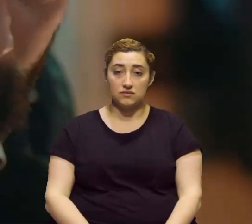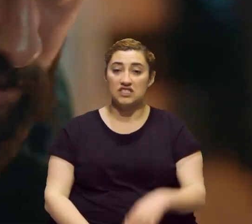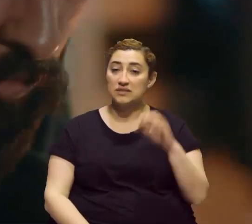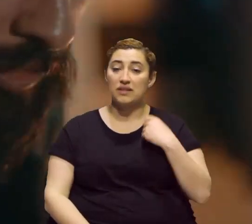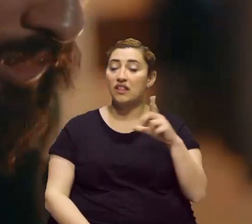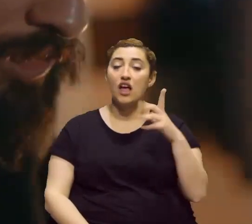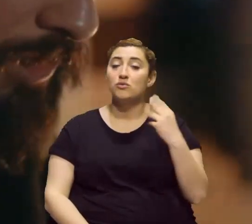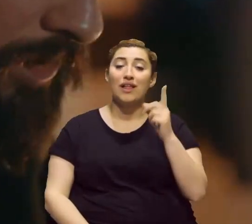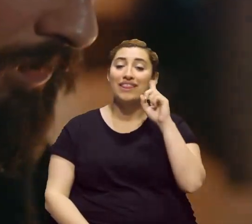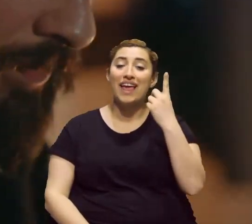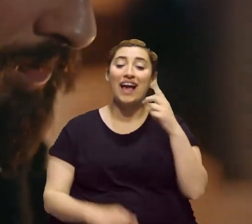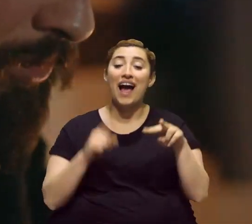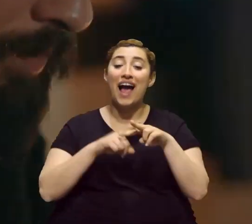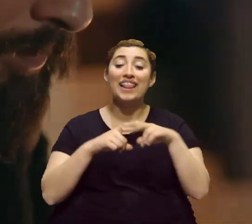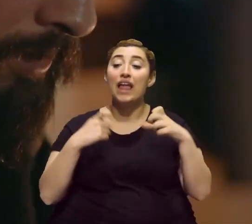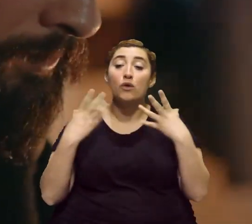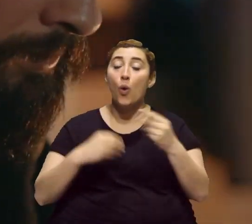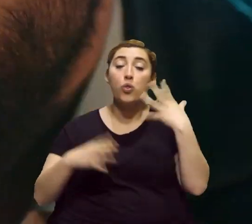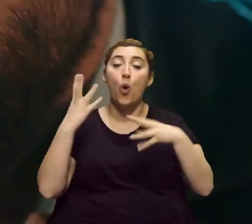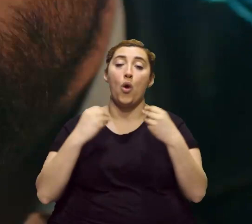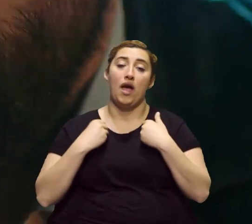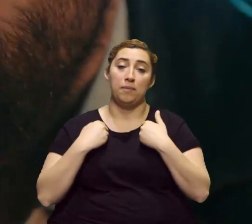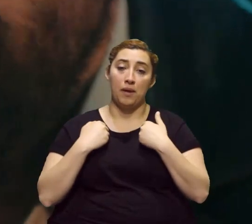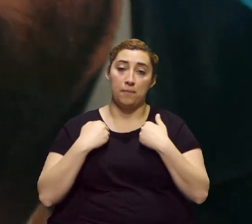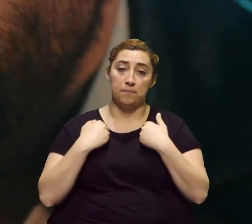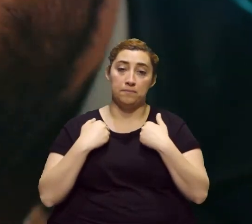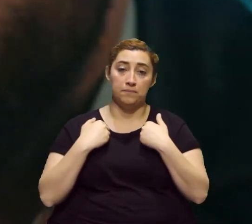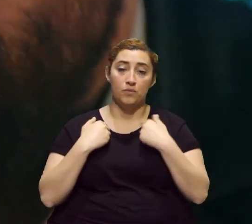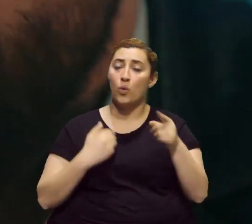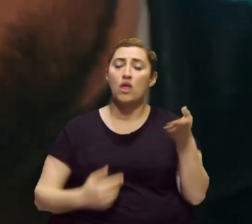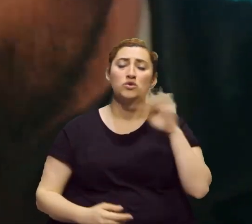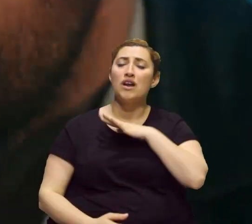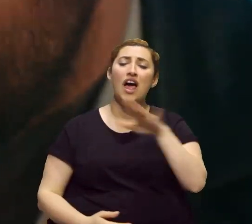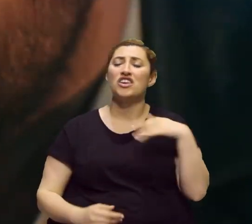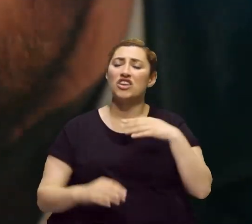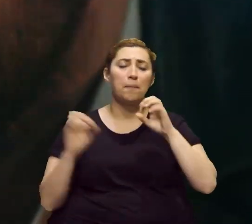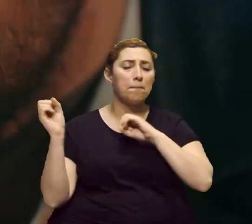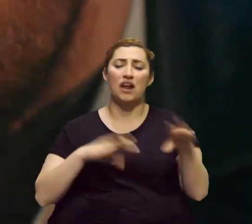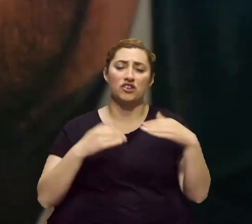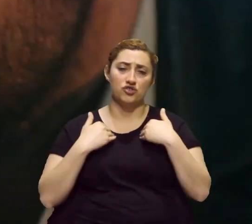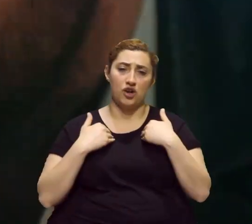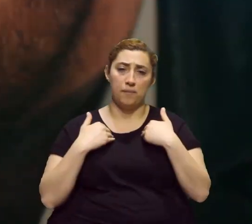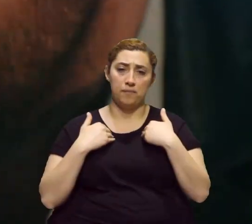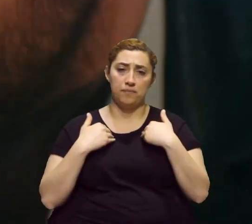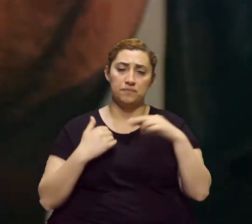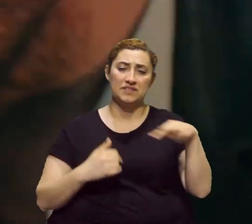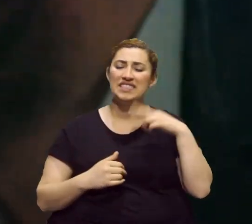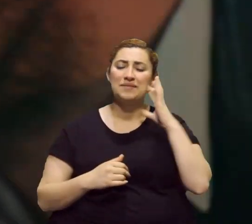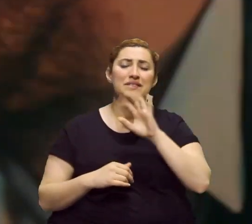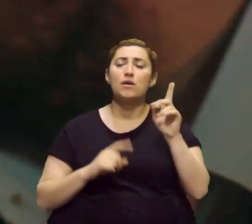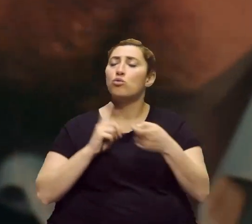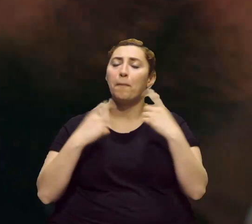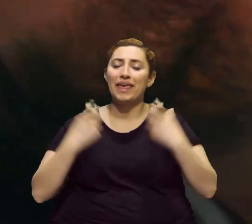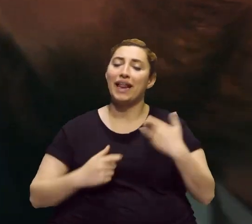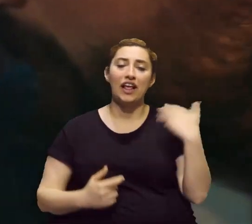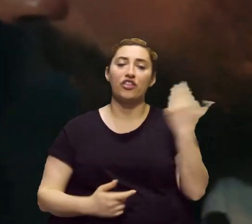Şu an ihtiyacım olan tek şey Ali'nin yerini öğrenmek. Ondan sonra her şeyden vazgeçeceğim. Bizi kimsenin